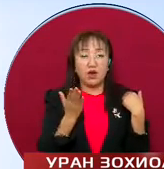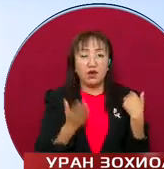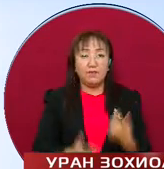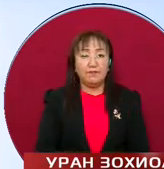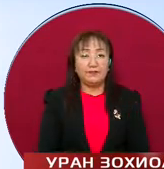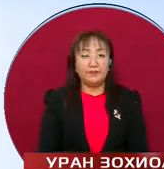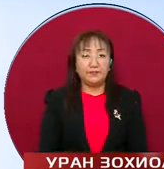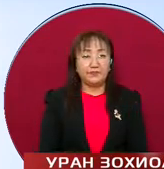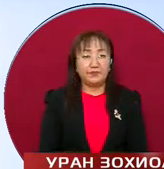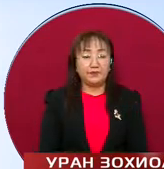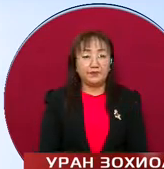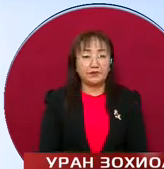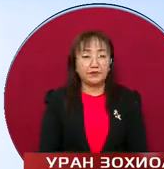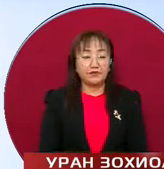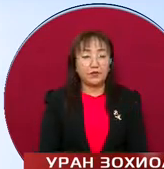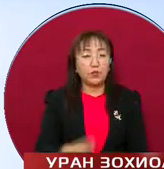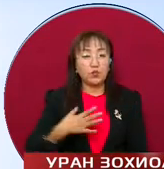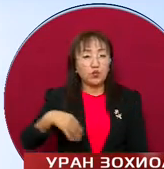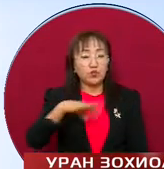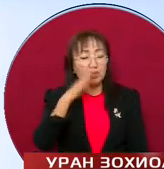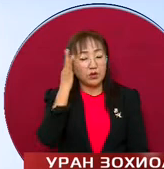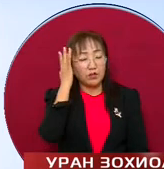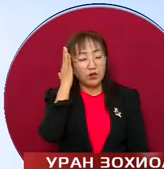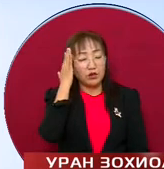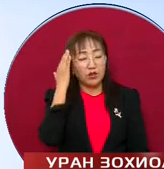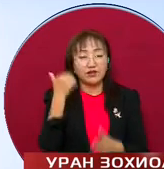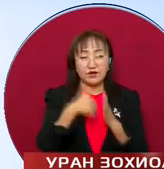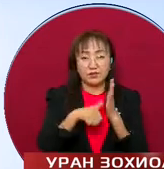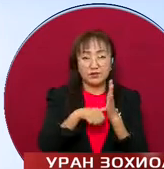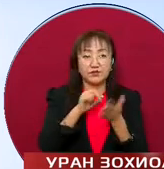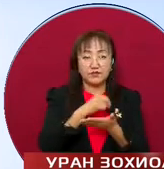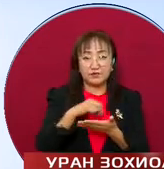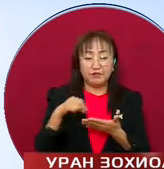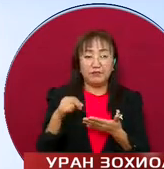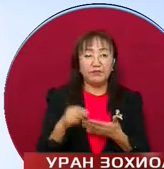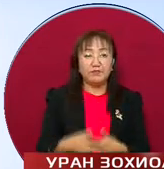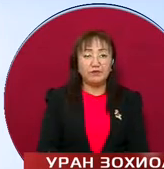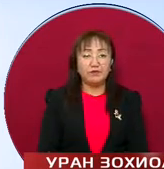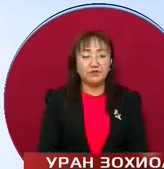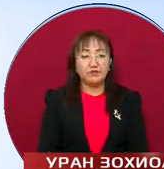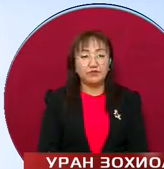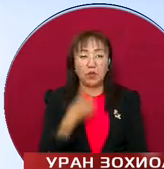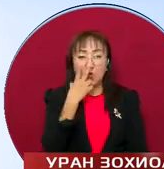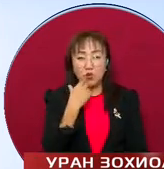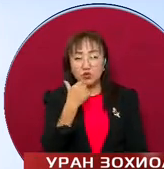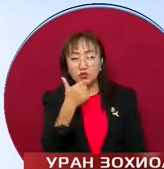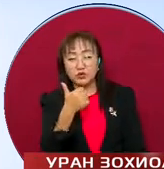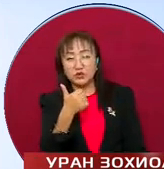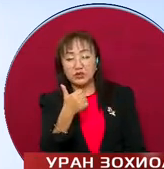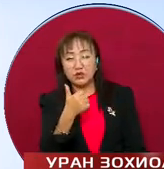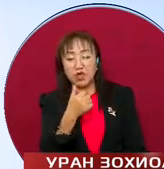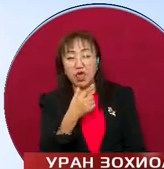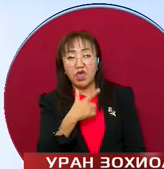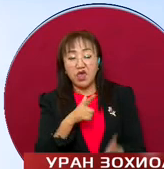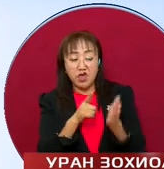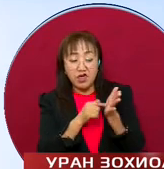Бүгдээрээ эргэцүүлээд дэвтэртээ бичээ. За уран дүрслэлийн хэрэглээ нь юу ажиллах